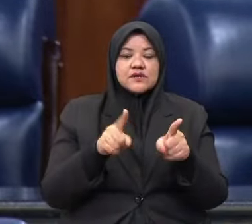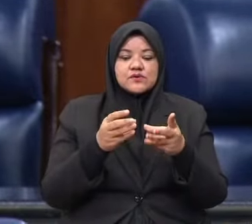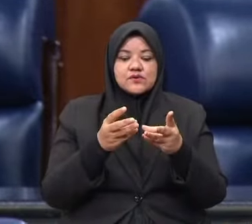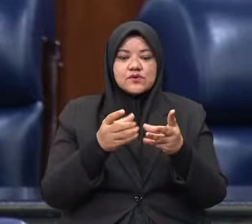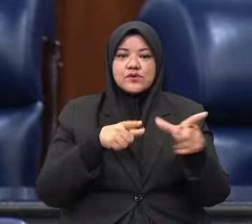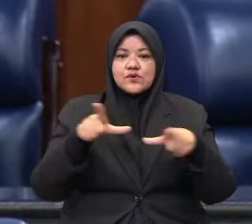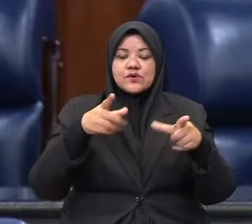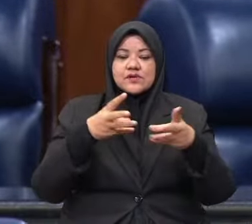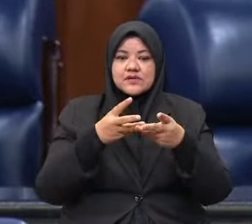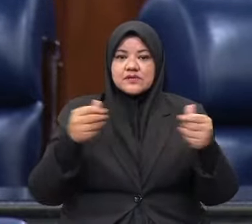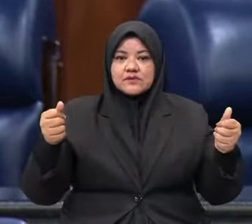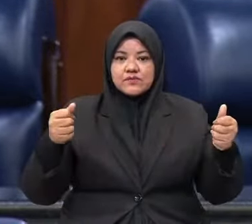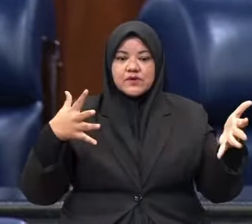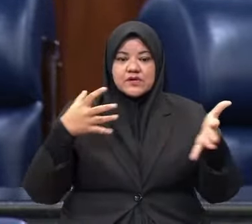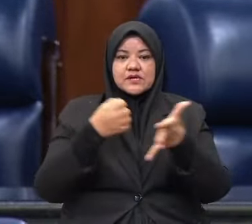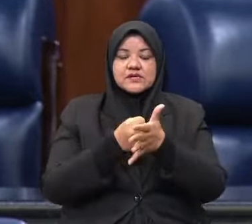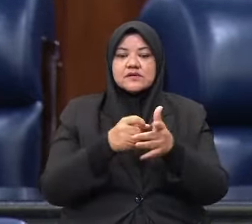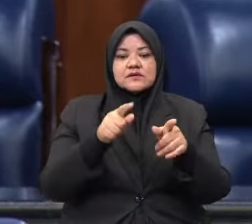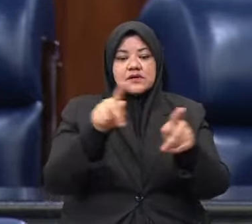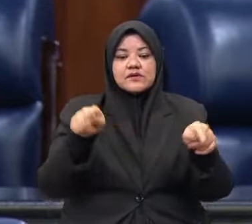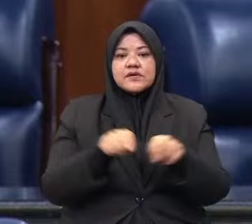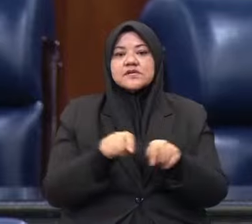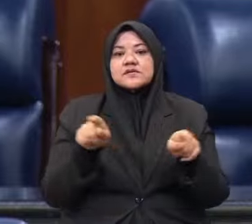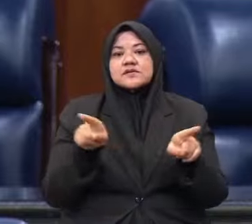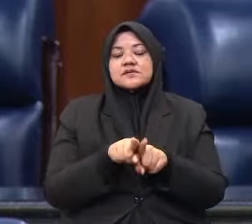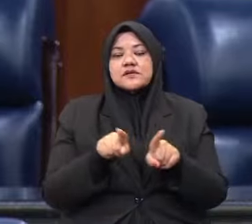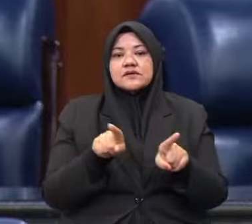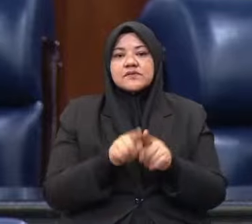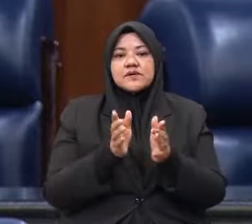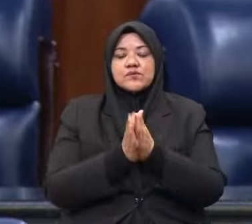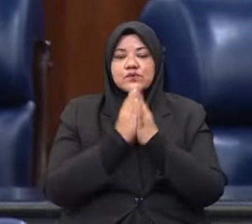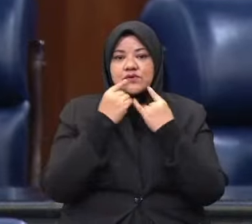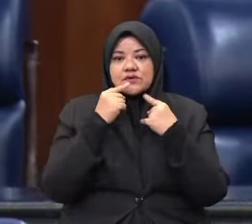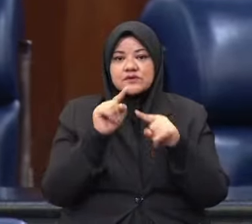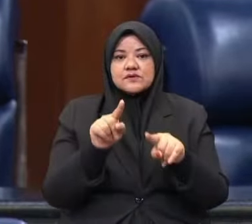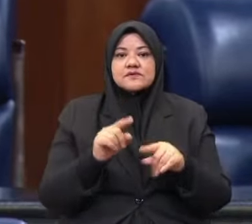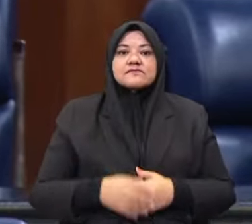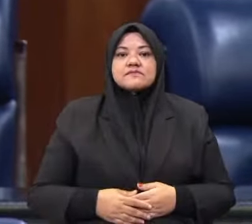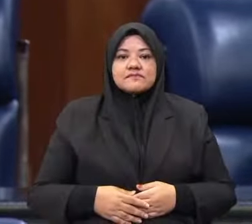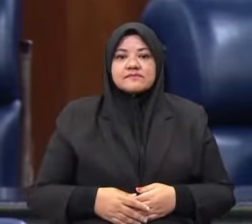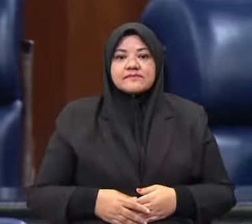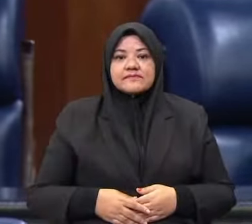tepung kemalangan di Simpang Pulai. Mohon jawapan Menteri.